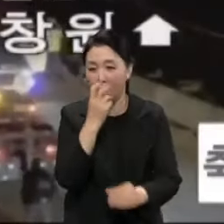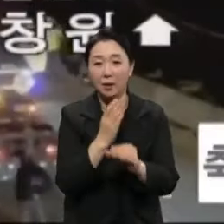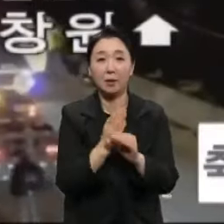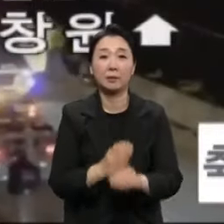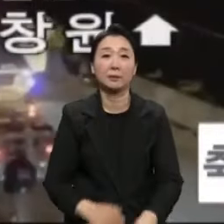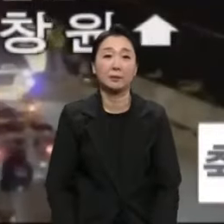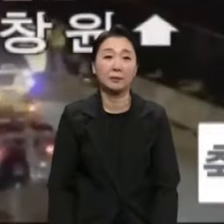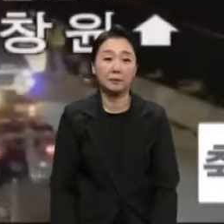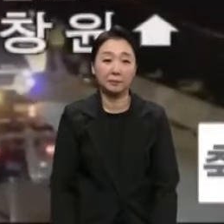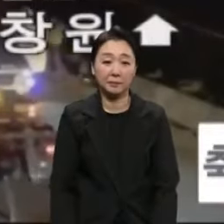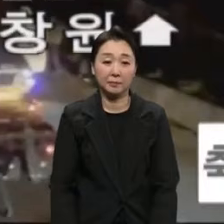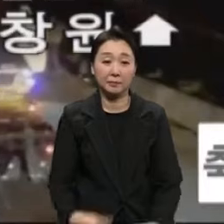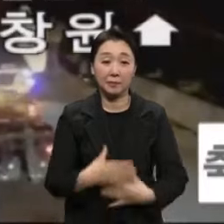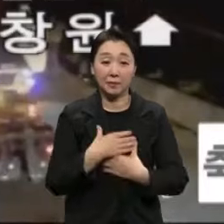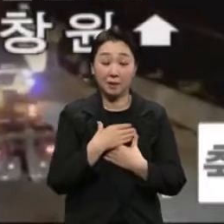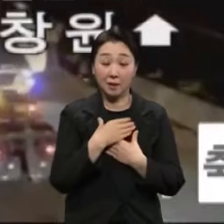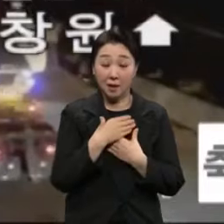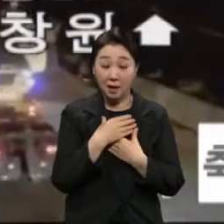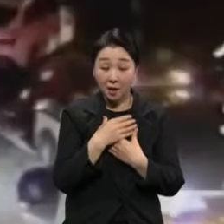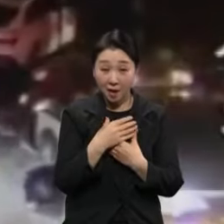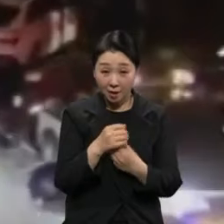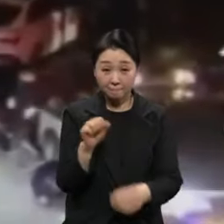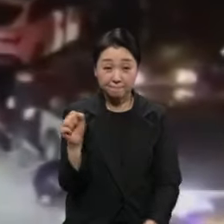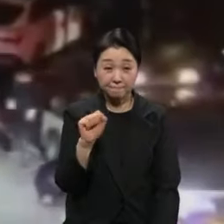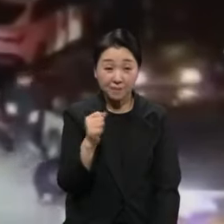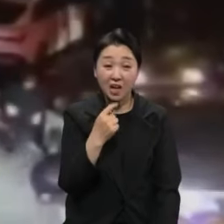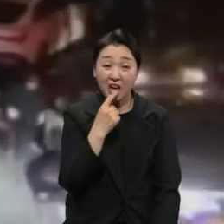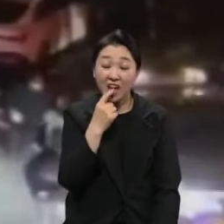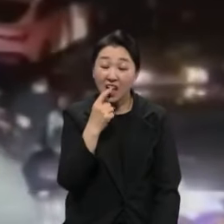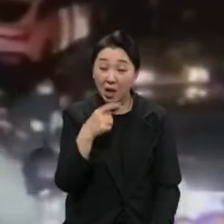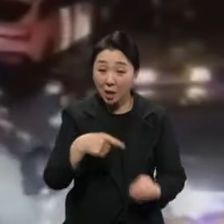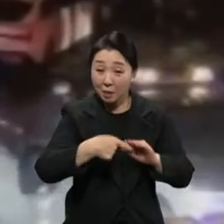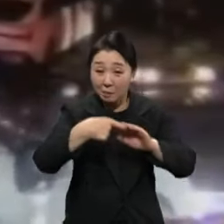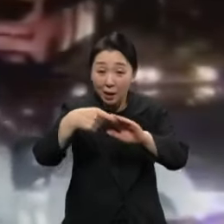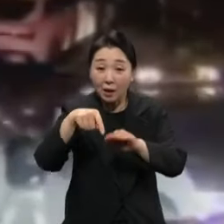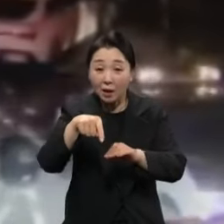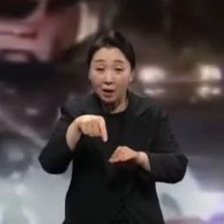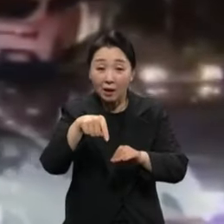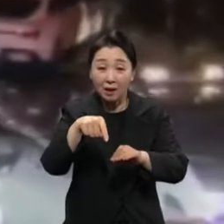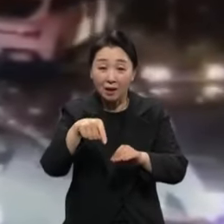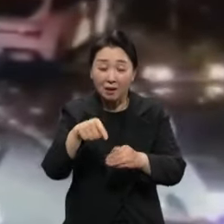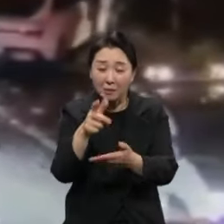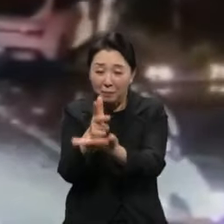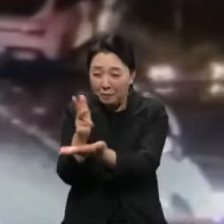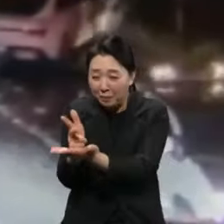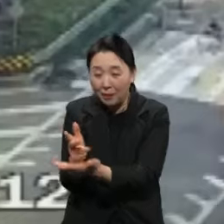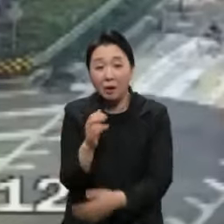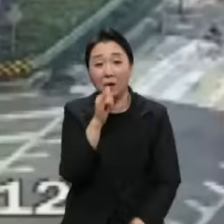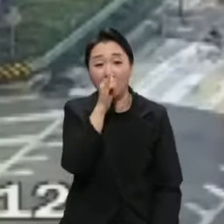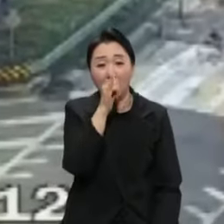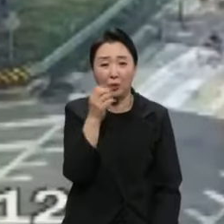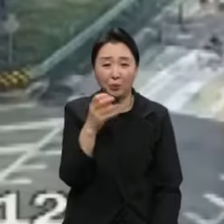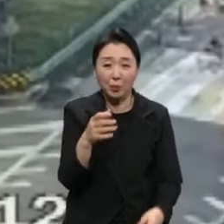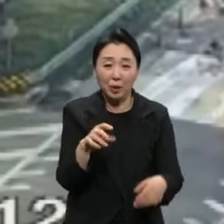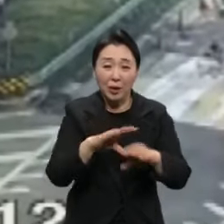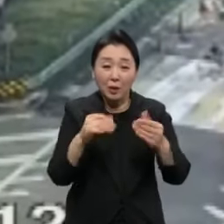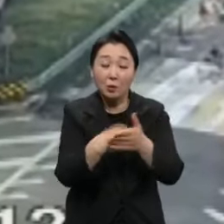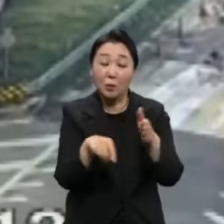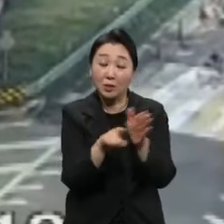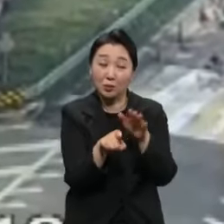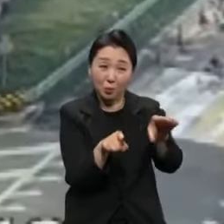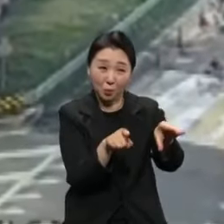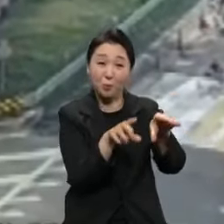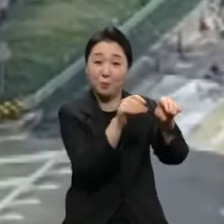한 안전차량이 흰색 화물차를 끌고 나옵니다. 사고 차량이 어지럽게 놓여 있고 수습을 위해 도로 한쪽이